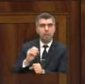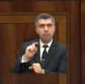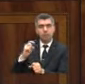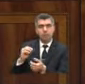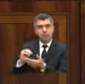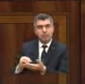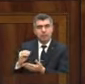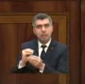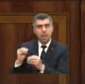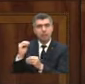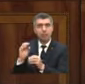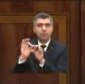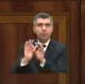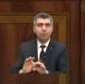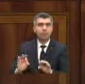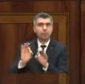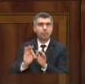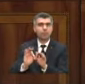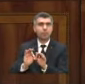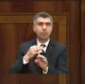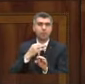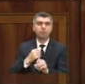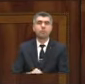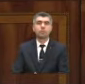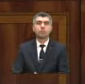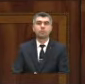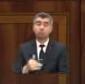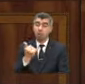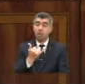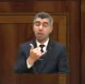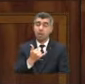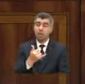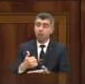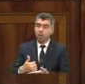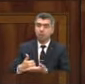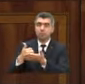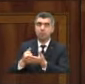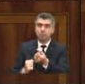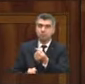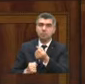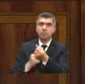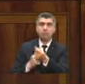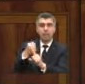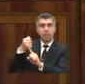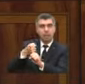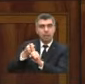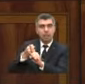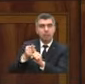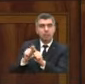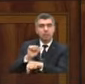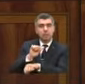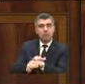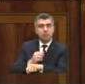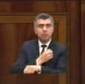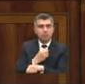الوضعية ديال بعض الفئات ديال المهنيين الممرضين، هذا لا يستقيم. سيد رئيس الحكومة، يجب أن تبادروا إلى إصلاح. لا يمكن أن نتصور تغطية صحية بدون